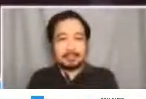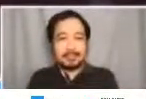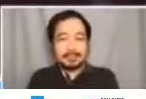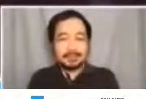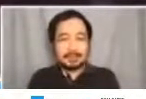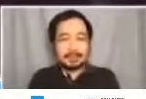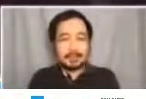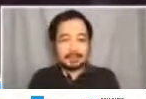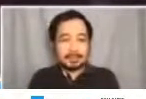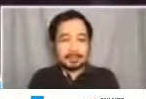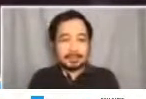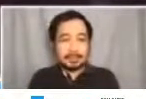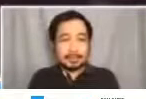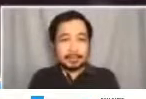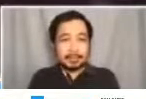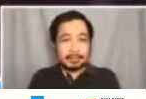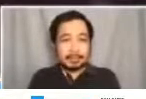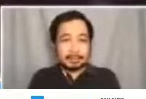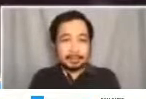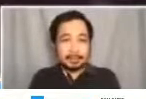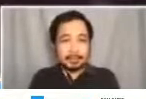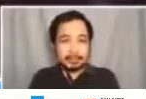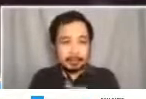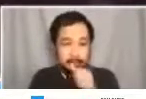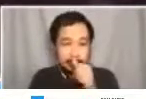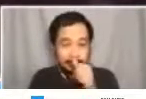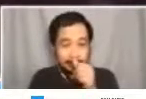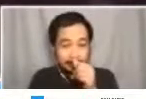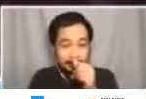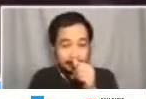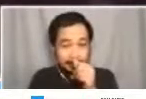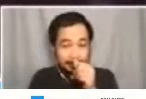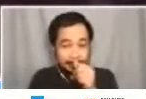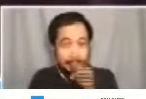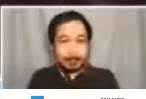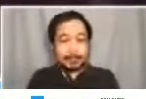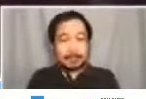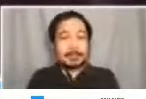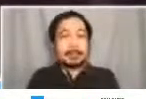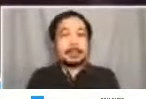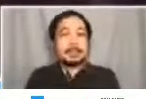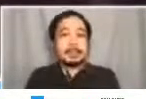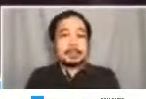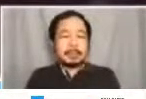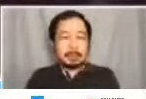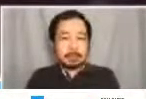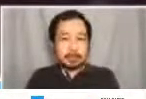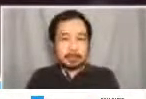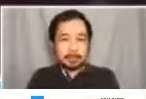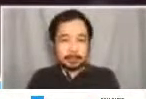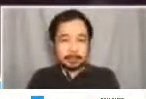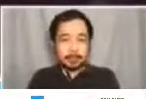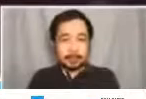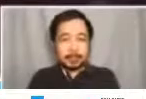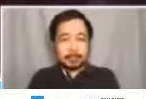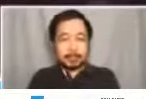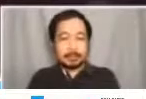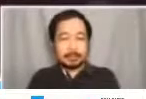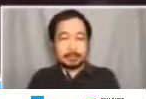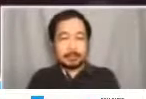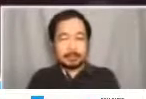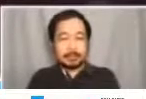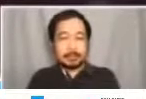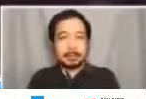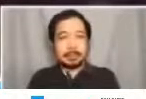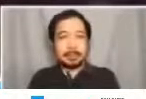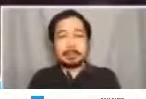Mercado sa mga mamamayan na magtulungan para sa ganap na pagpapatupad ng Executive Order No. 30